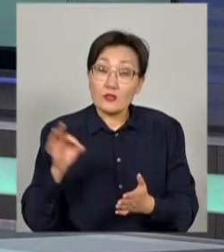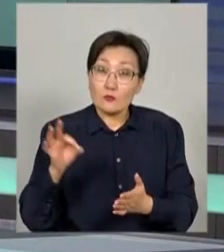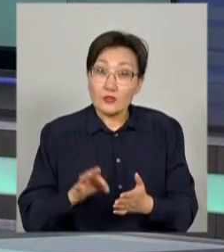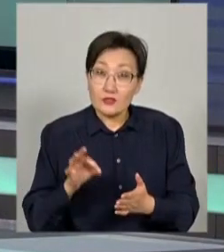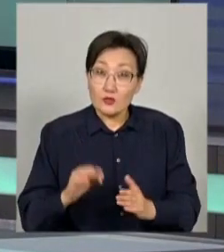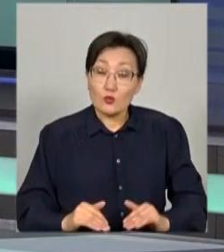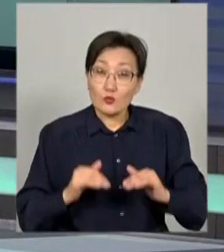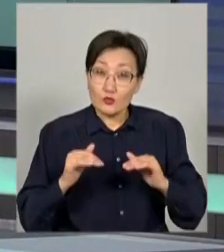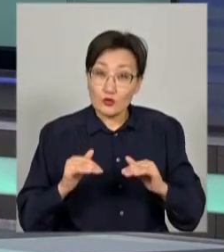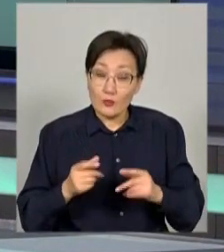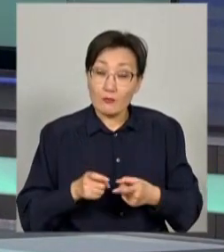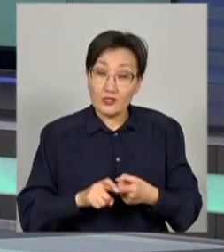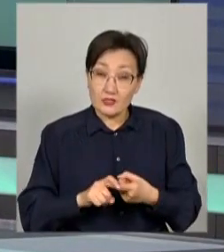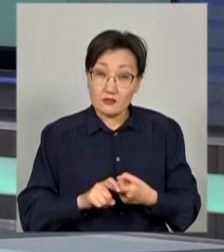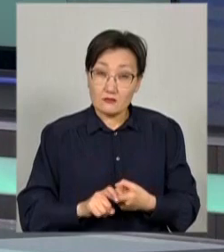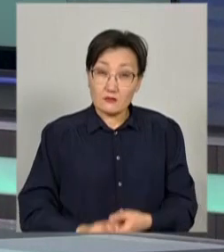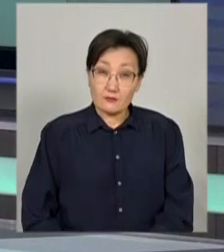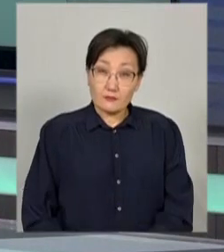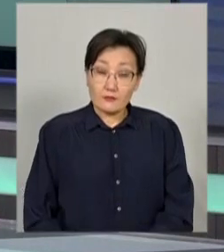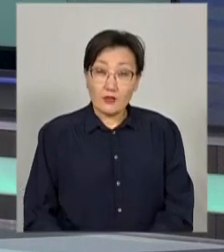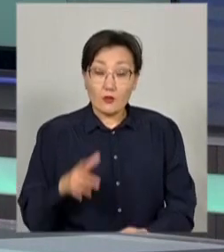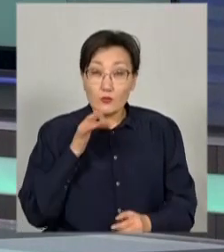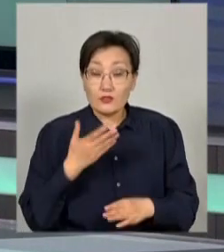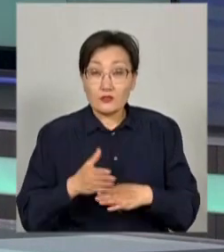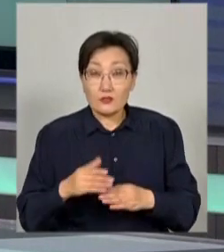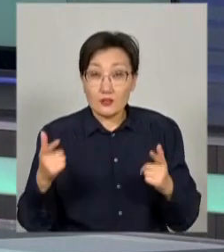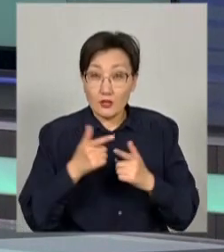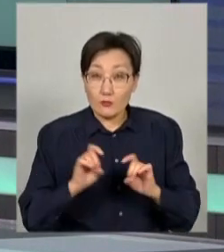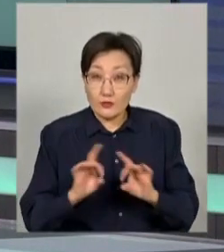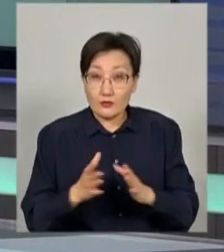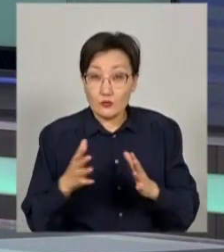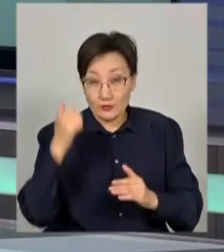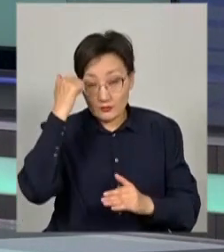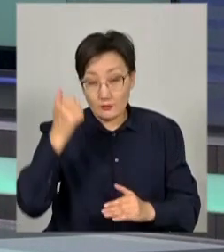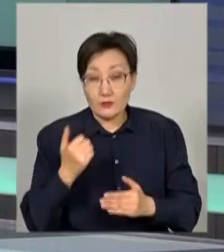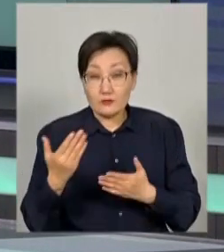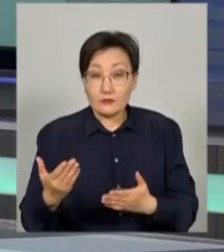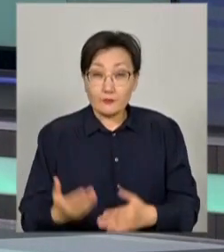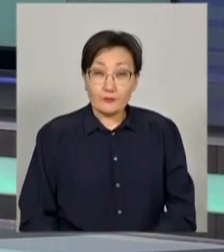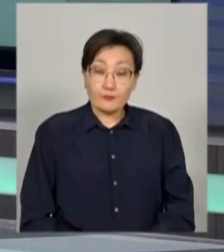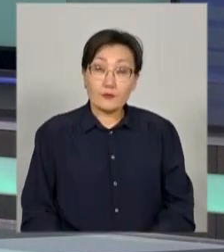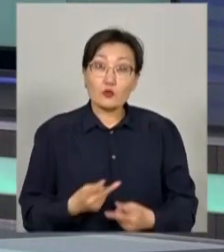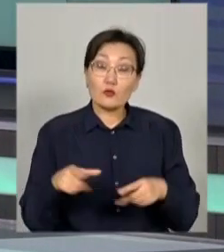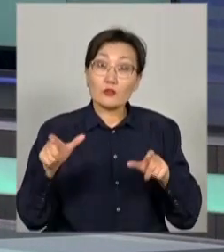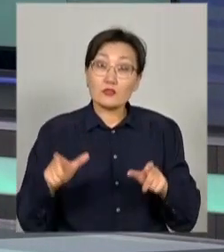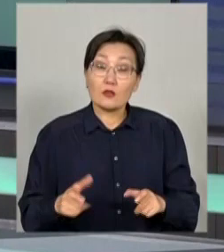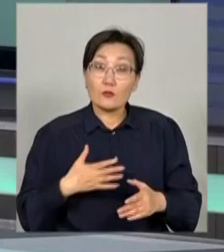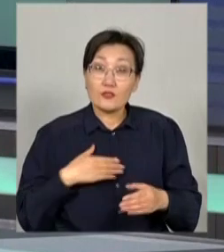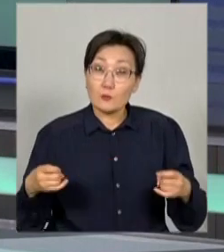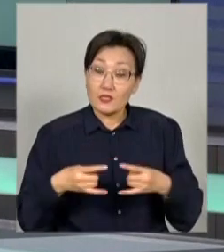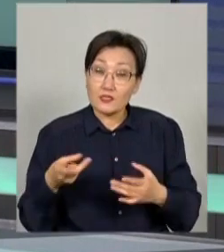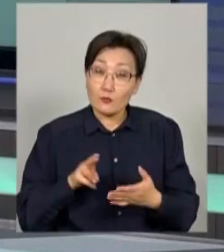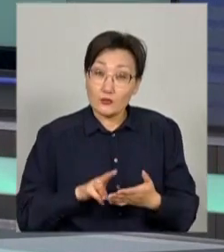байланыстырылады. Жақсы, уақыт бөліп ақпарат бөліскеніңізге рахмет. Құрметті көрермен, бізбен